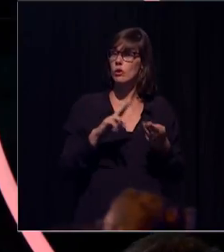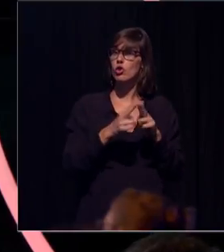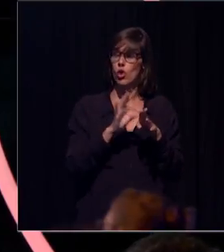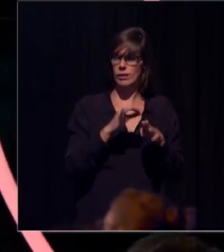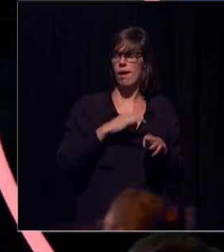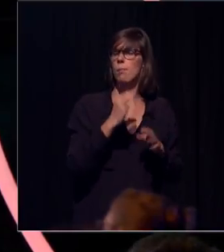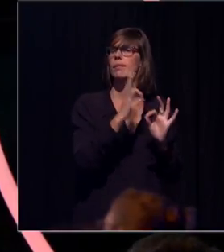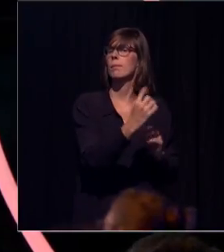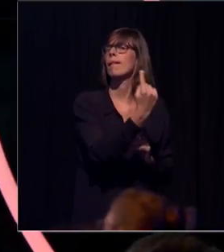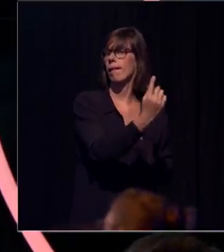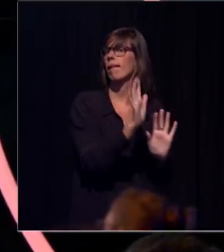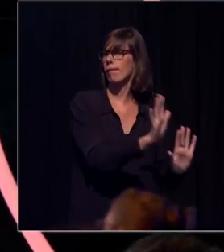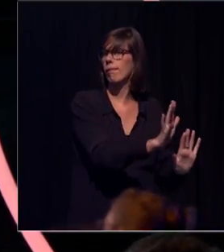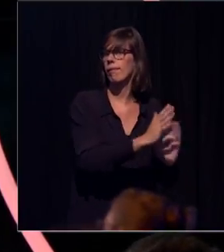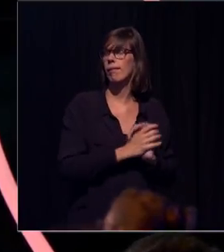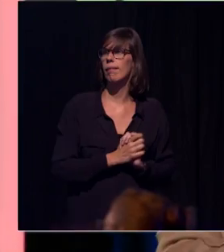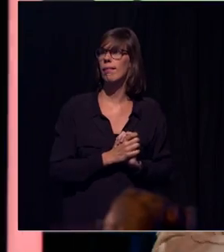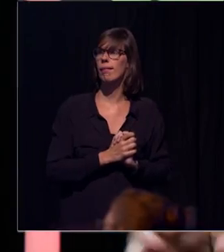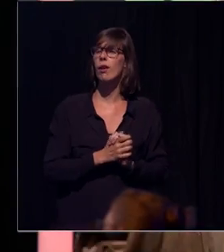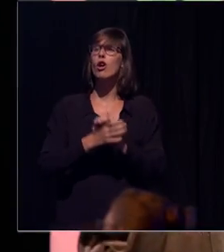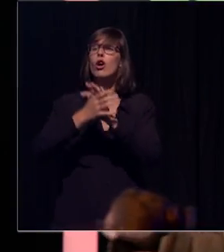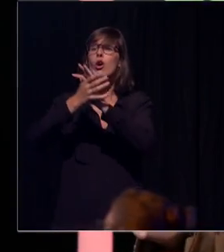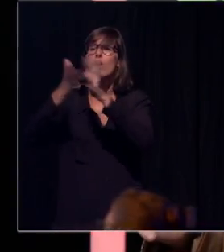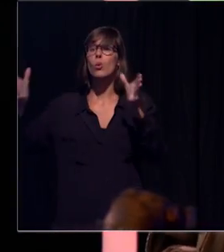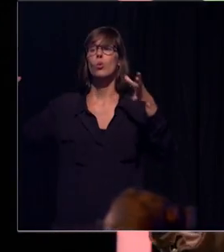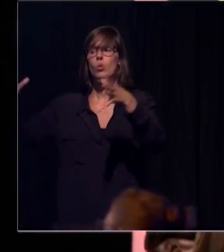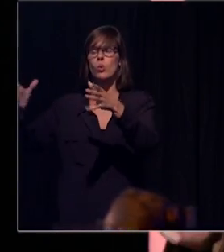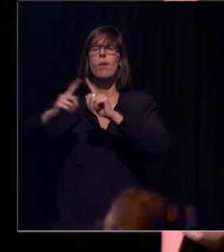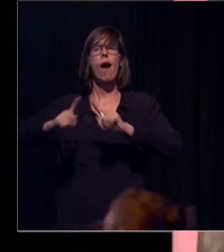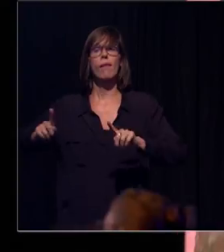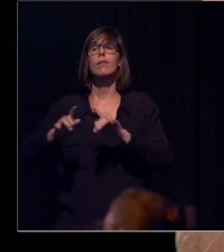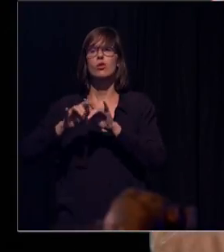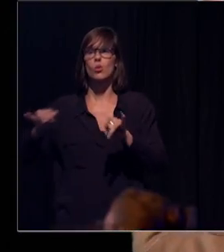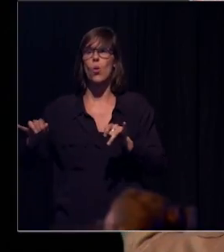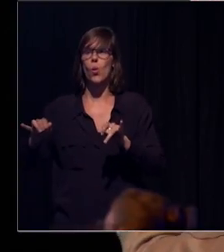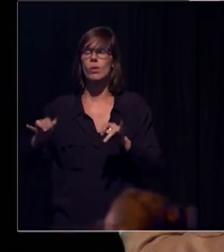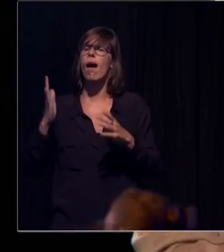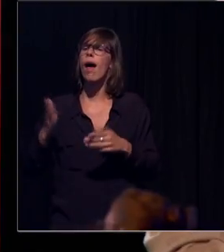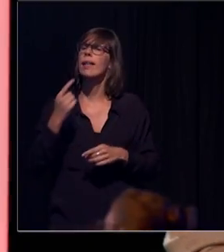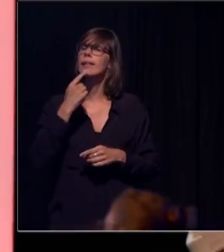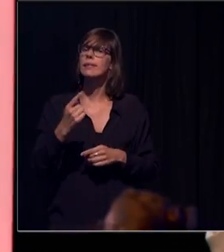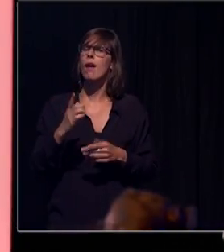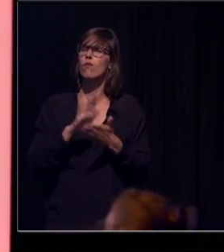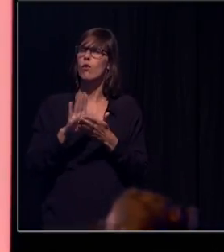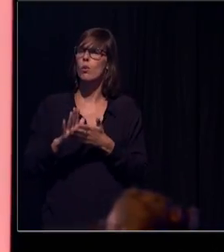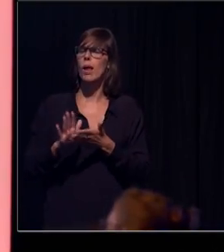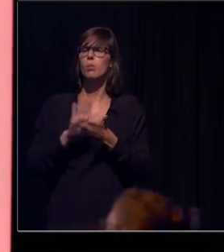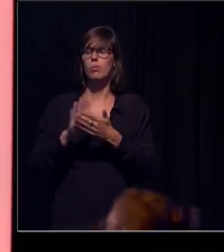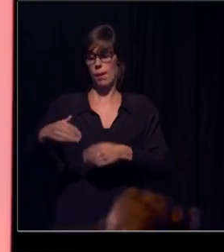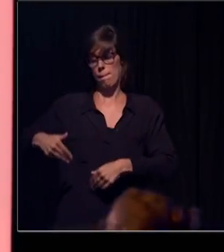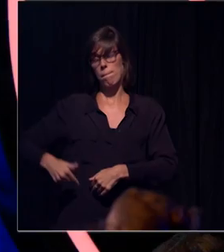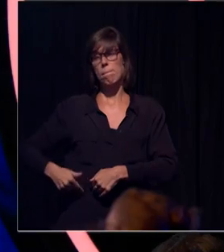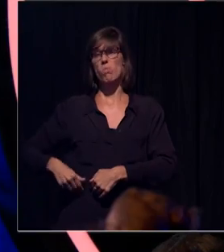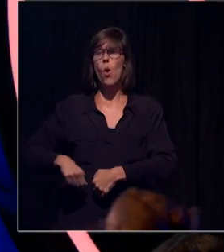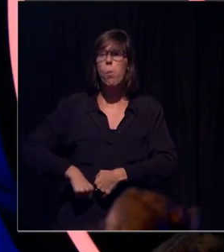aandeel van alle mensen met diabetes. Ongeveer 5% van alle mensen met diabetes hebben type 1